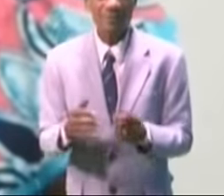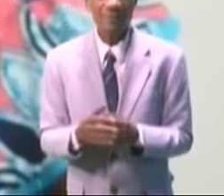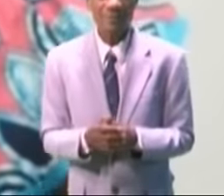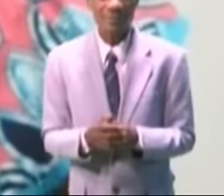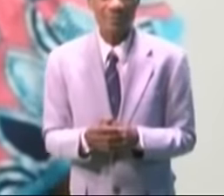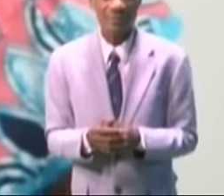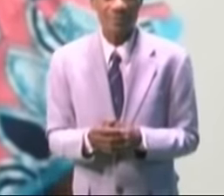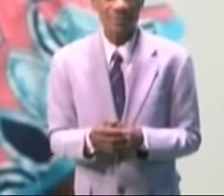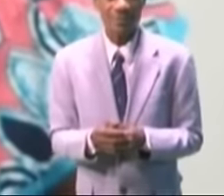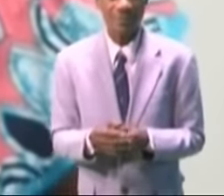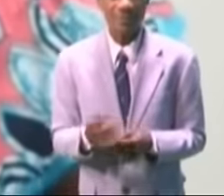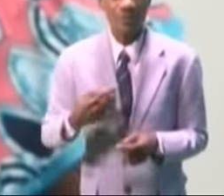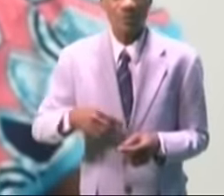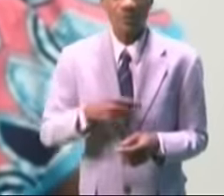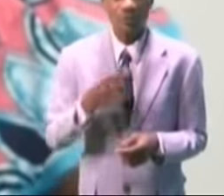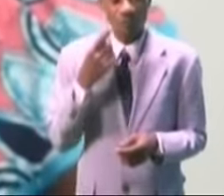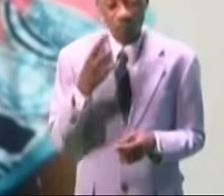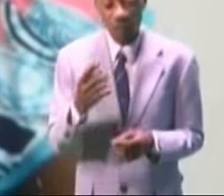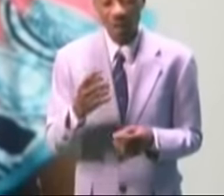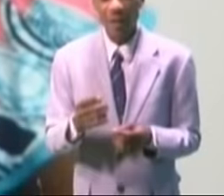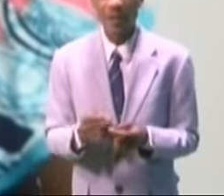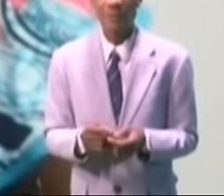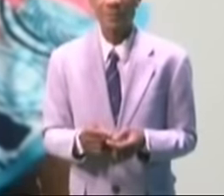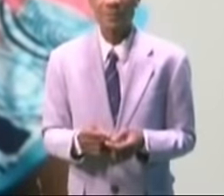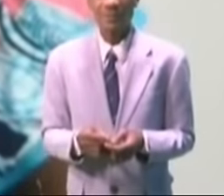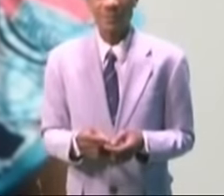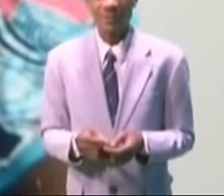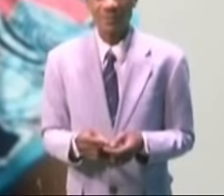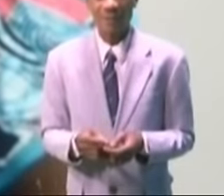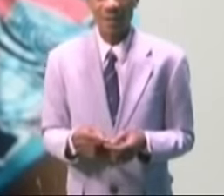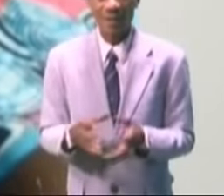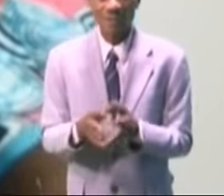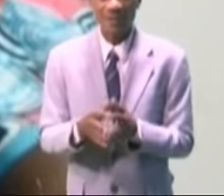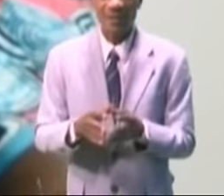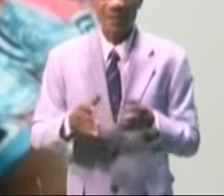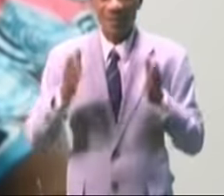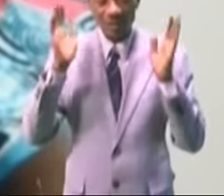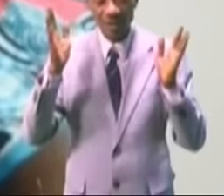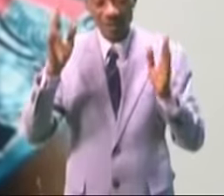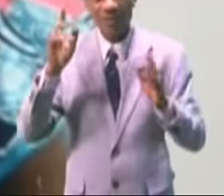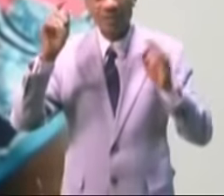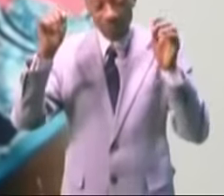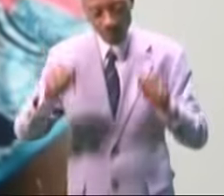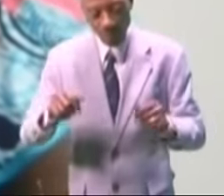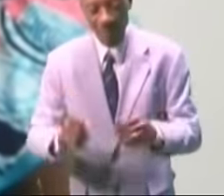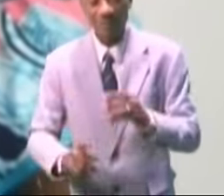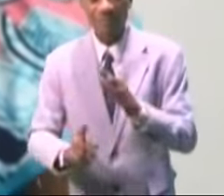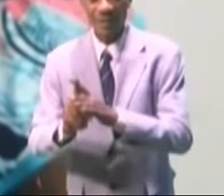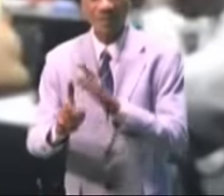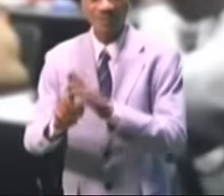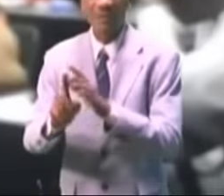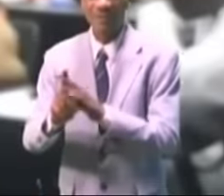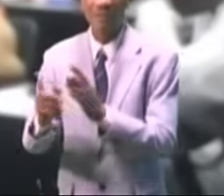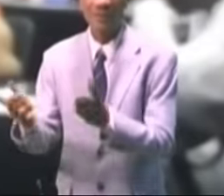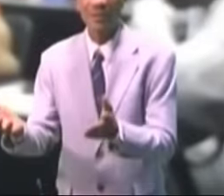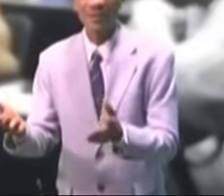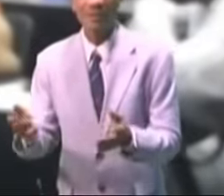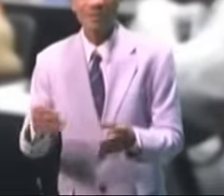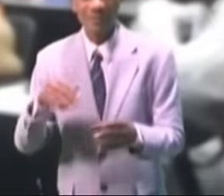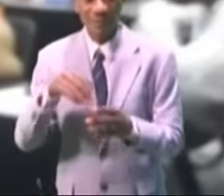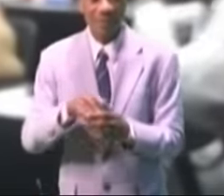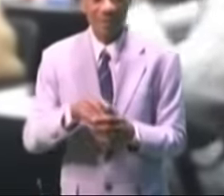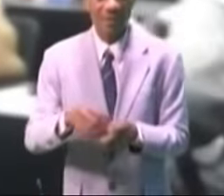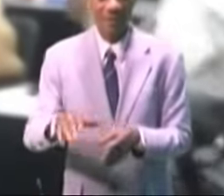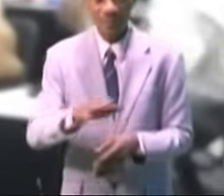les méfaits et les dangers que nous courons? Et sur ce, nous demandons vraiment l'accompagnement vraiment du gouvernement. Pour les représentants